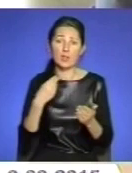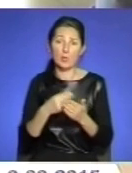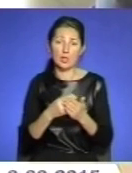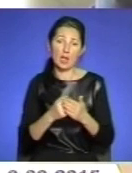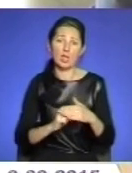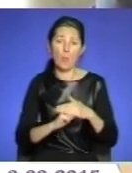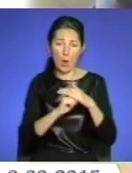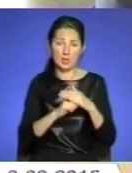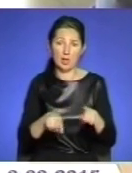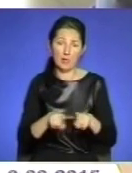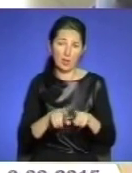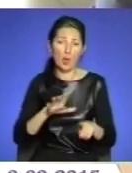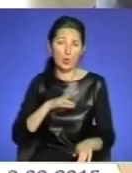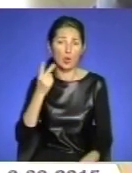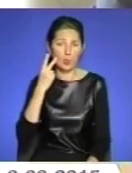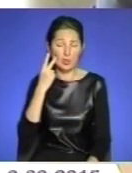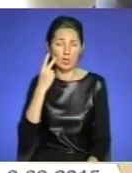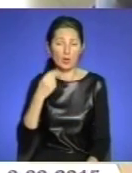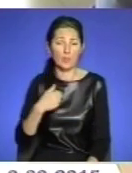так було постійно, і я думаю, що